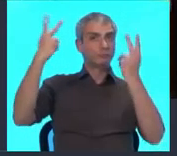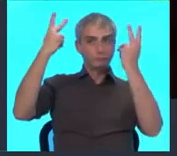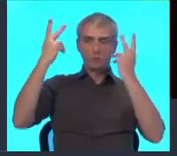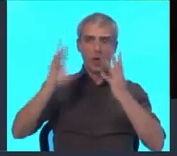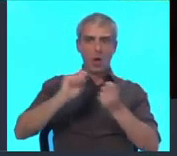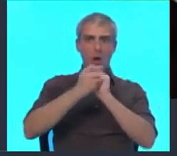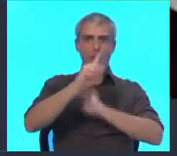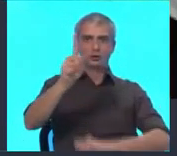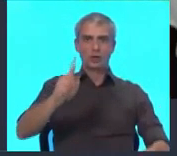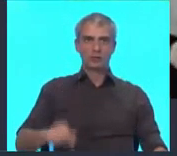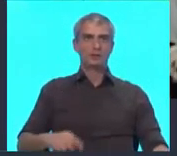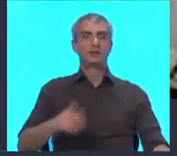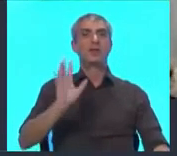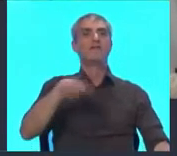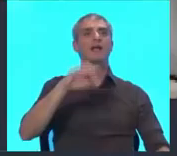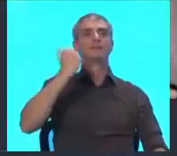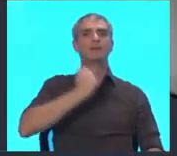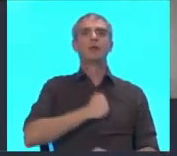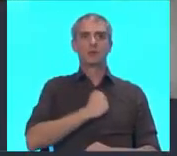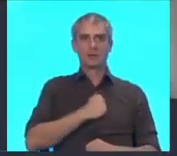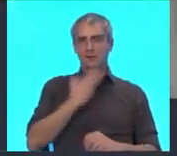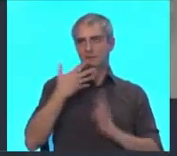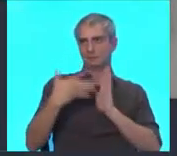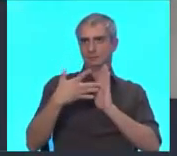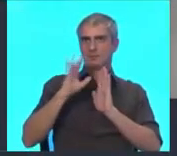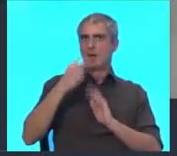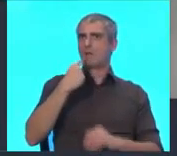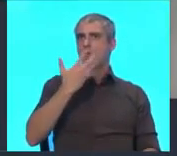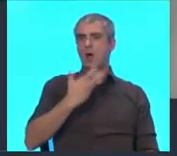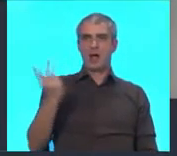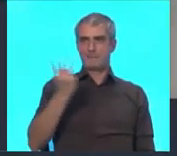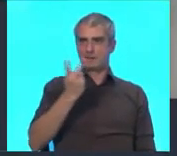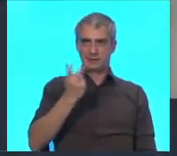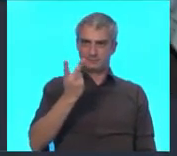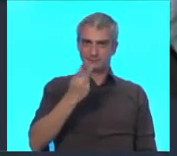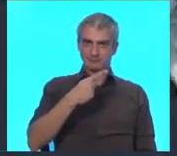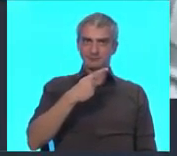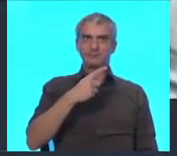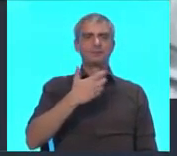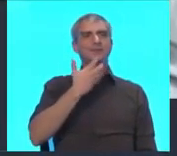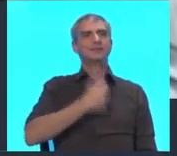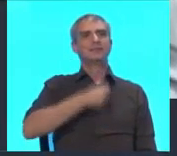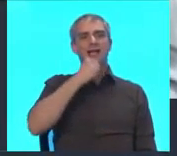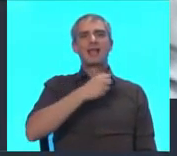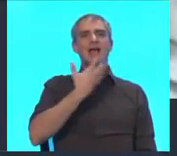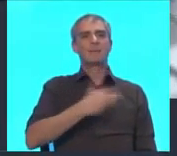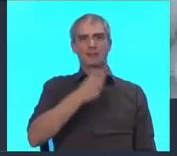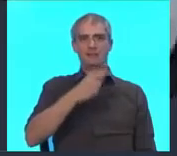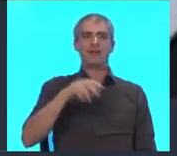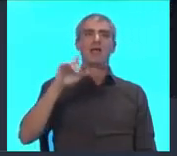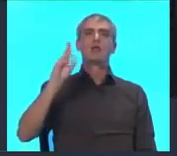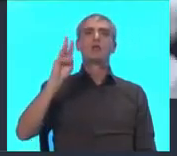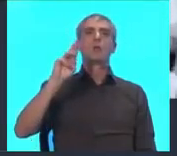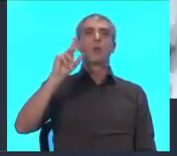זה. וגם בציונות הדתית ביקרו את הדברים של הרבנים אבינר ואליהו. זקן רבני הציונות הדתית הרב חיים דרוקמן אמר